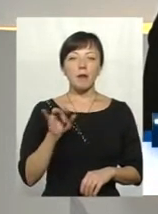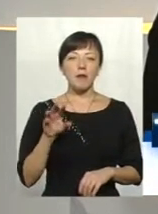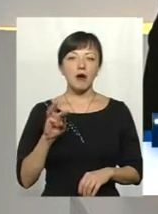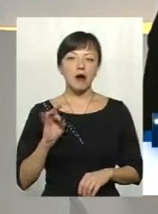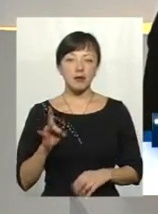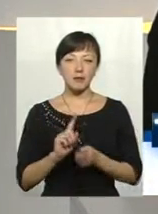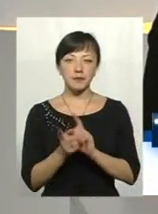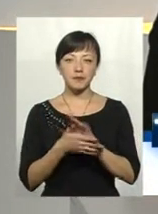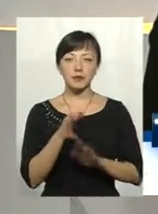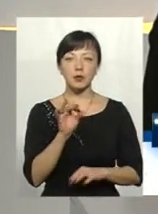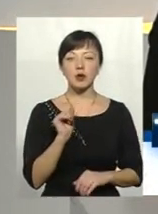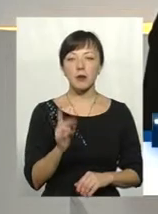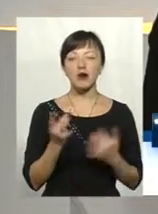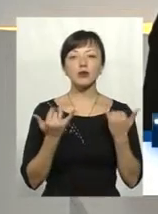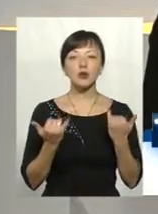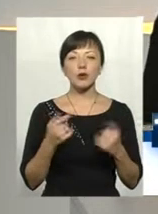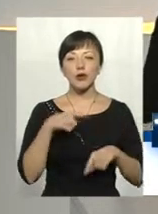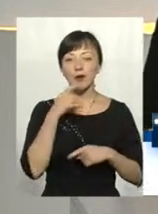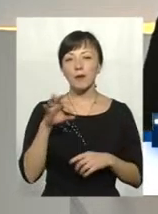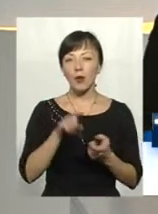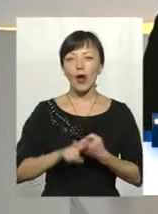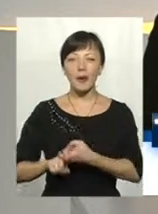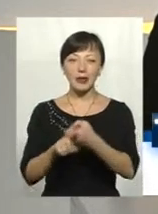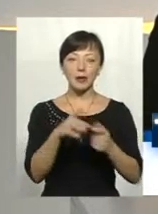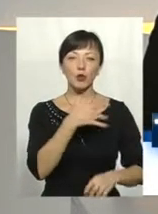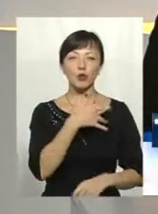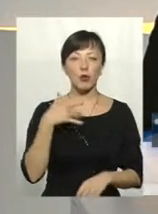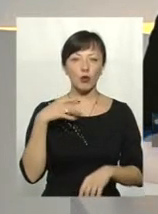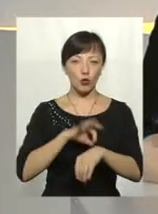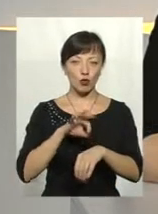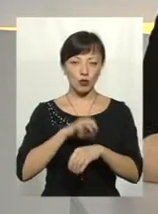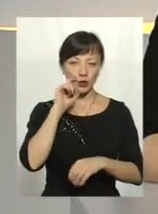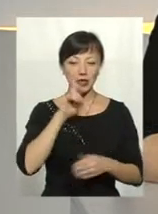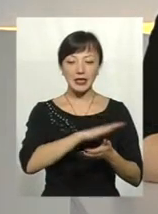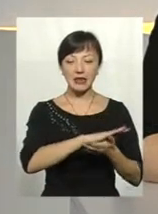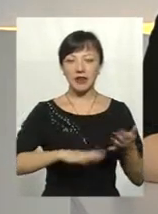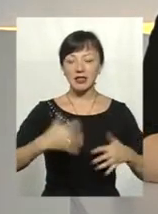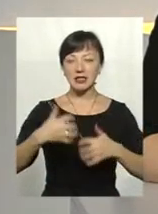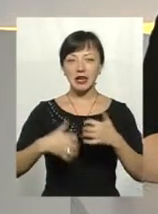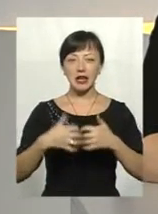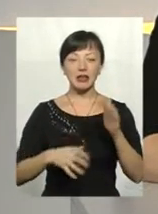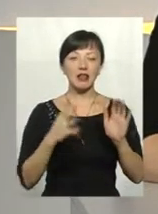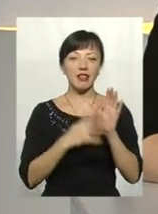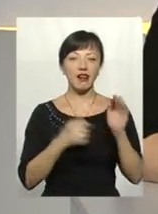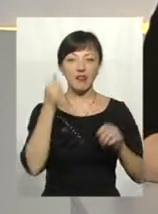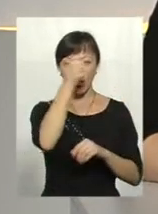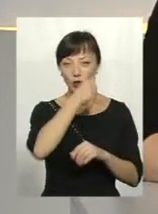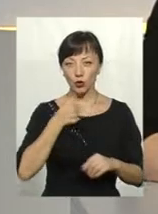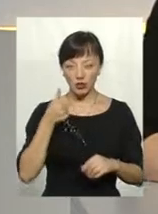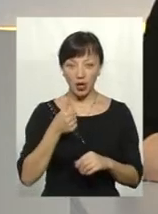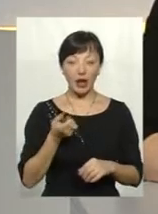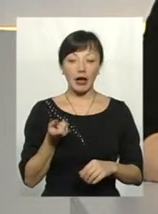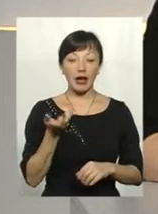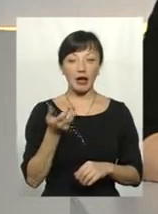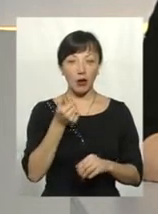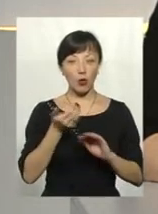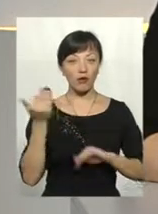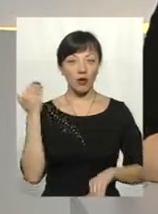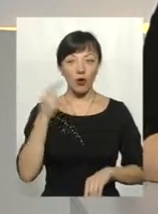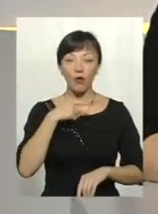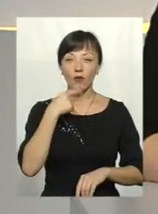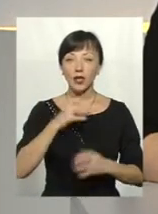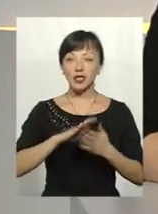І сьогодні говоримо про епідемію туберкульозу в Україні. Вона триває ще з середини 90-х. І якщо кілька років тому медики говорили про те,